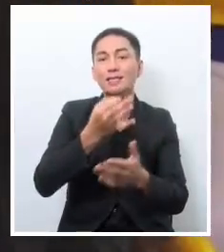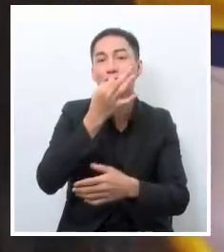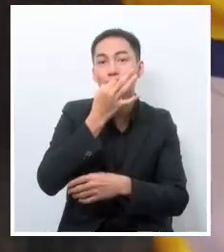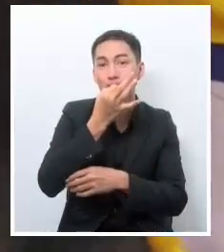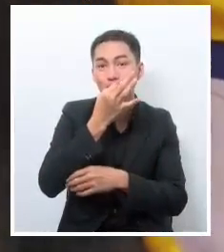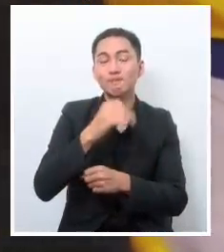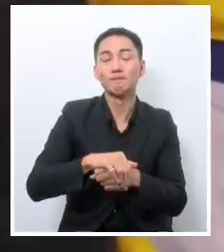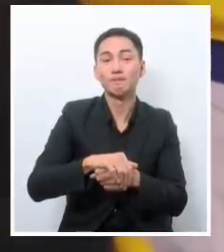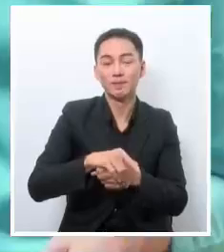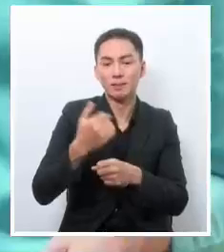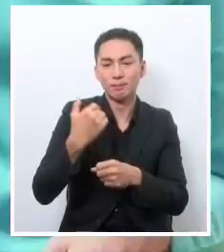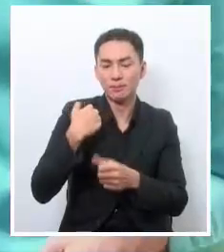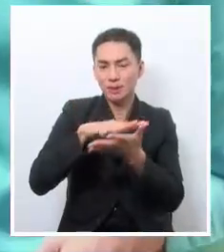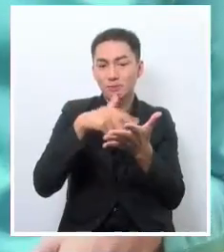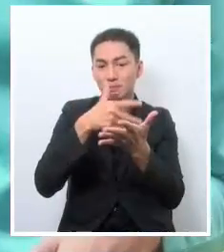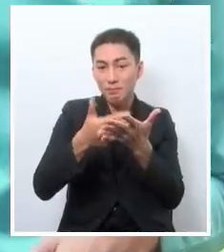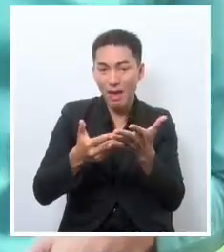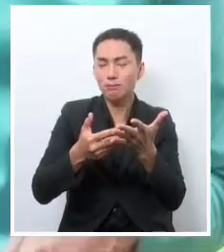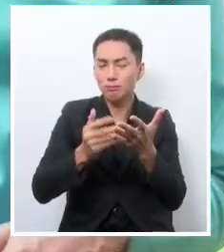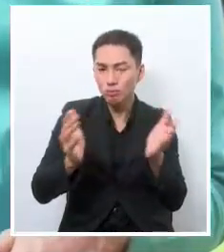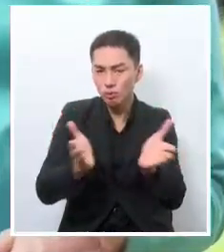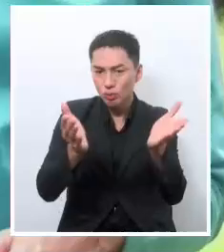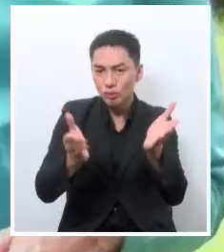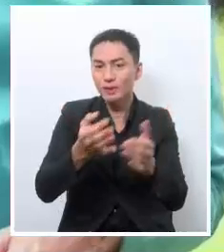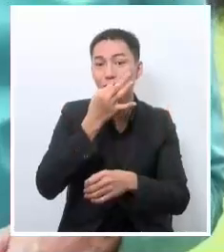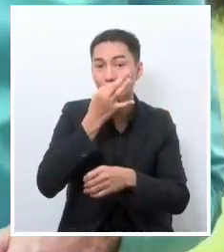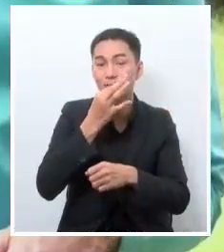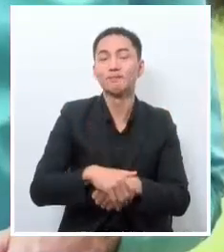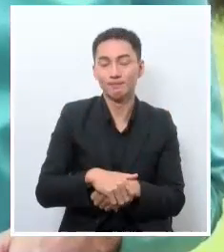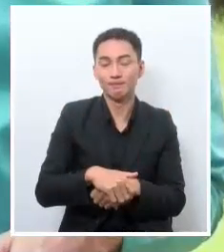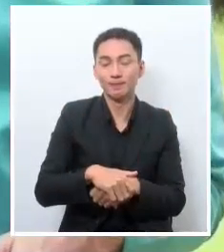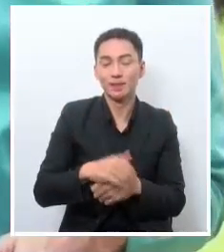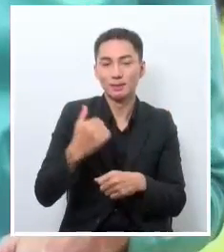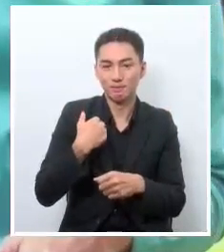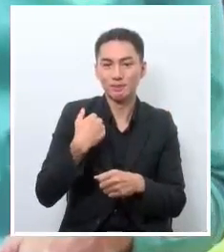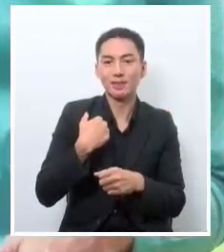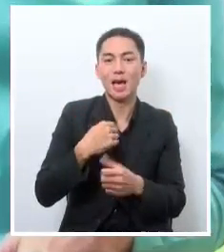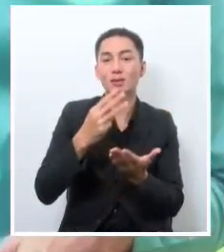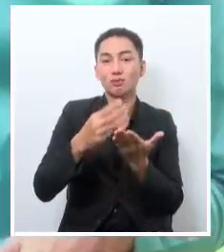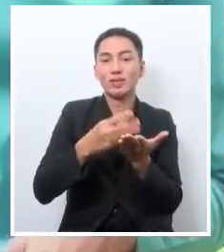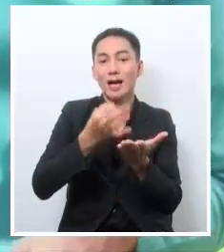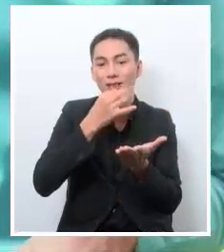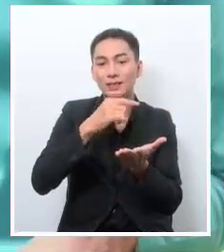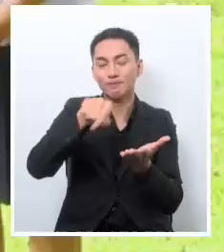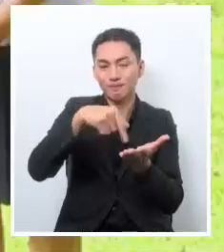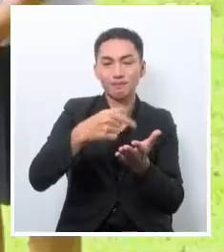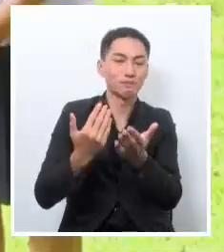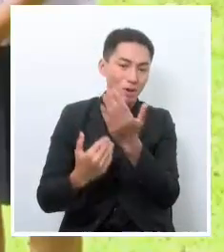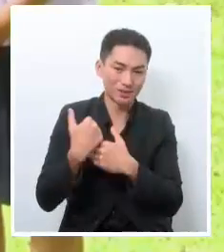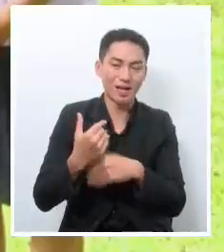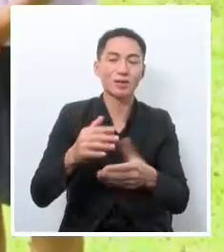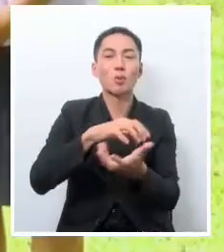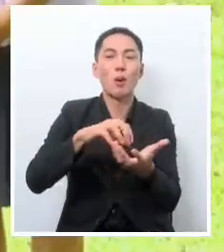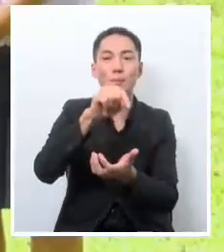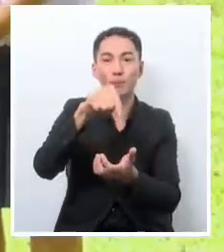อ่าพระบูมราชบที่เกี่ยวกับส่งเสริมอาชีพดังนั้นเราจึงมีการบูรณาการกับการงานอาชีพไปด้วยค่ะเราได้